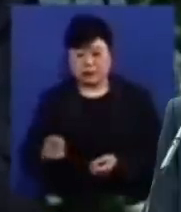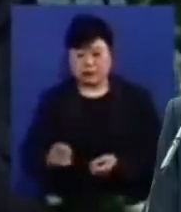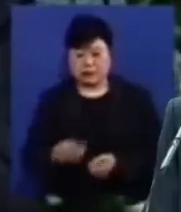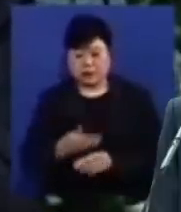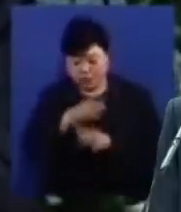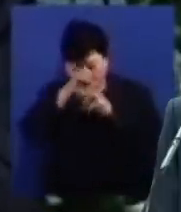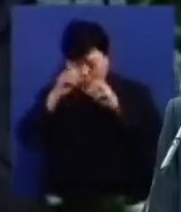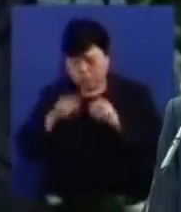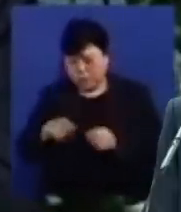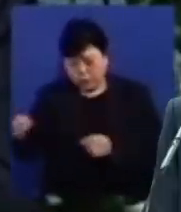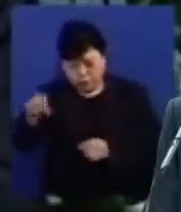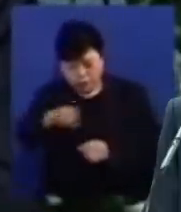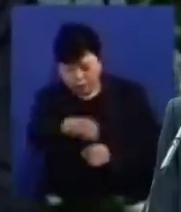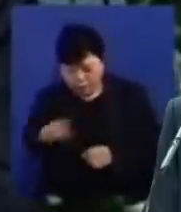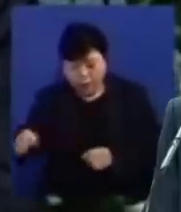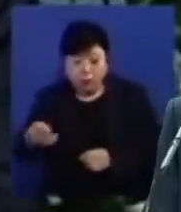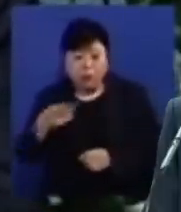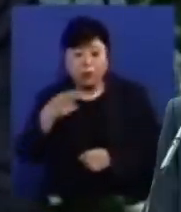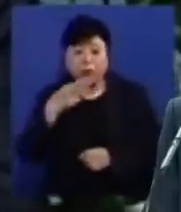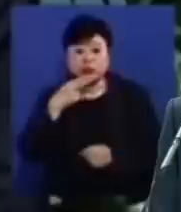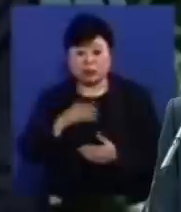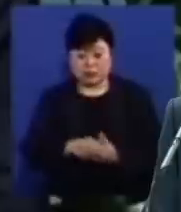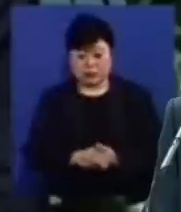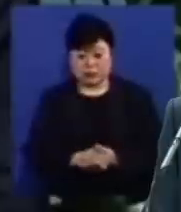별똥처럼 우주로